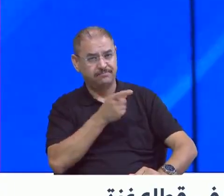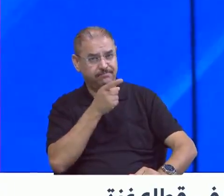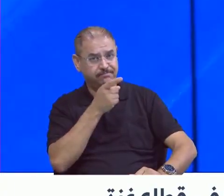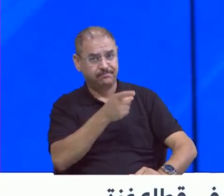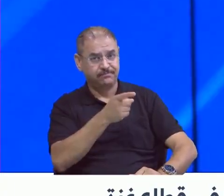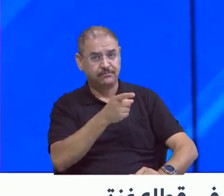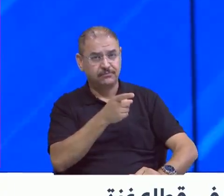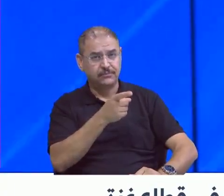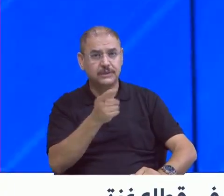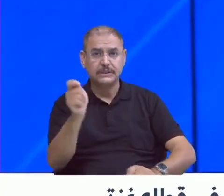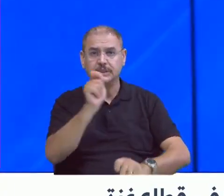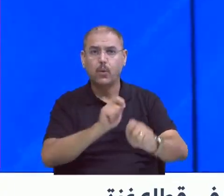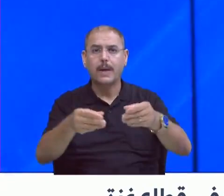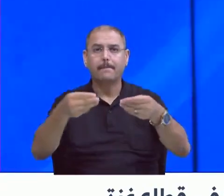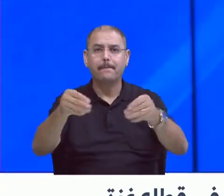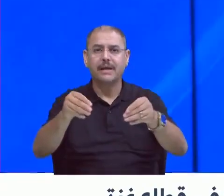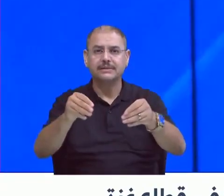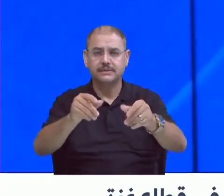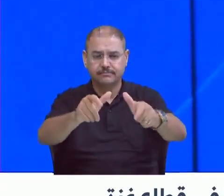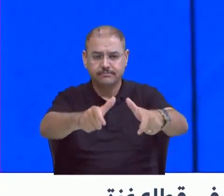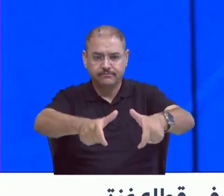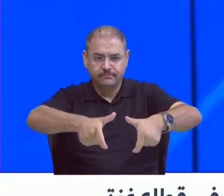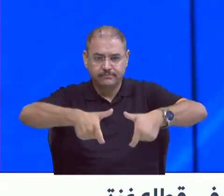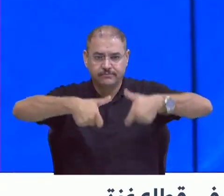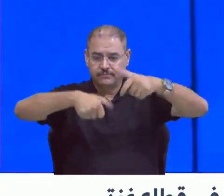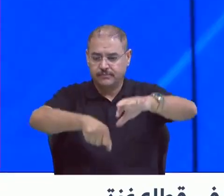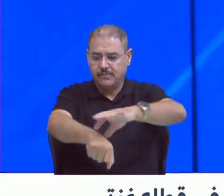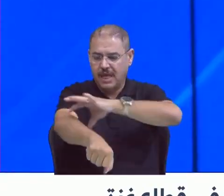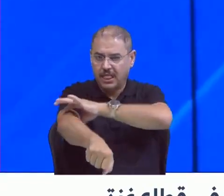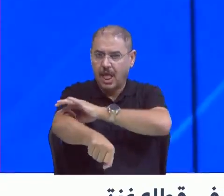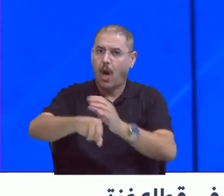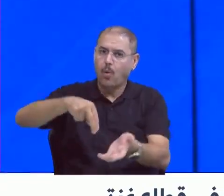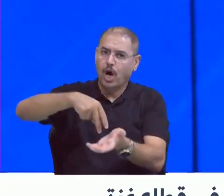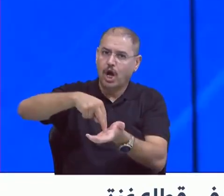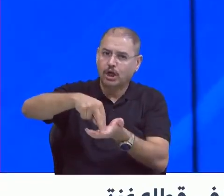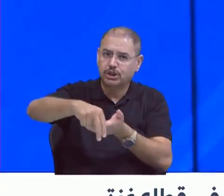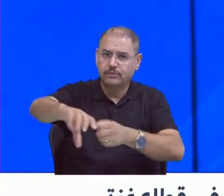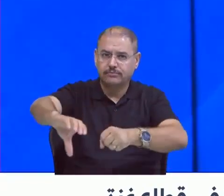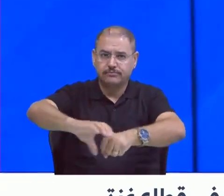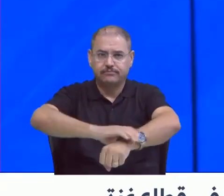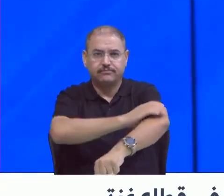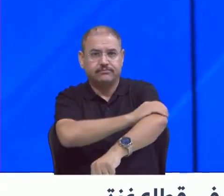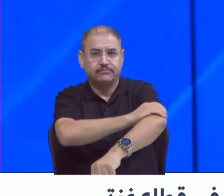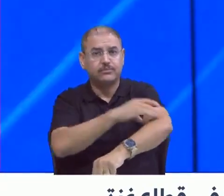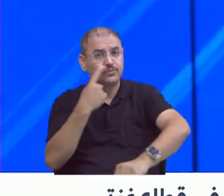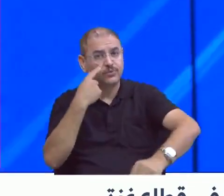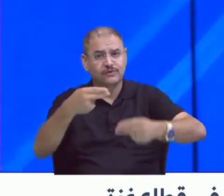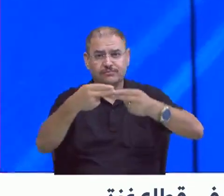المسلحة لتركيب الأطراف الاصطناعية الجديدة لمراجعيها في قطاع غزة ضمن مبادرة استعادة